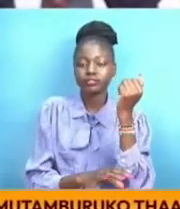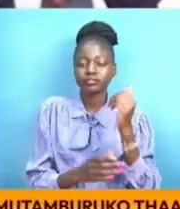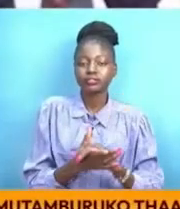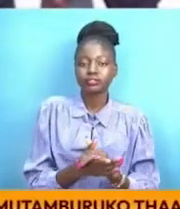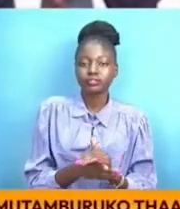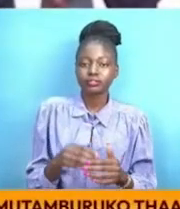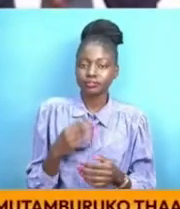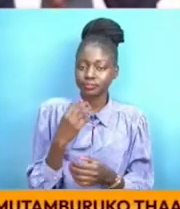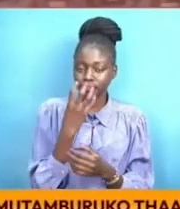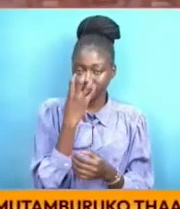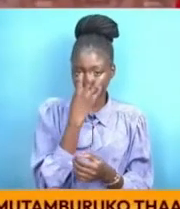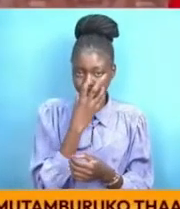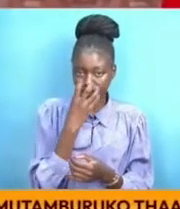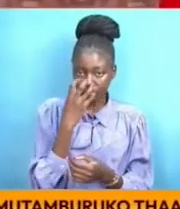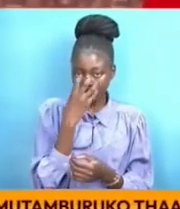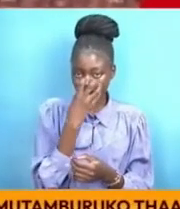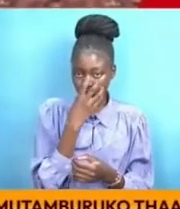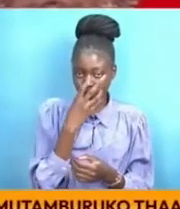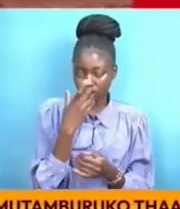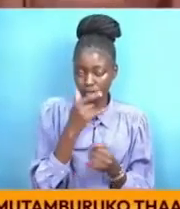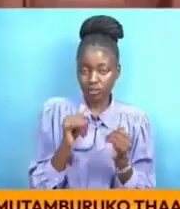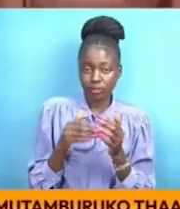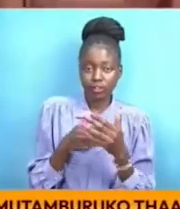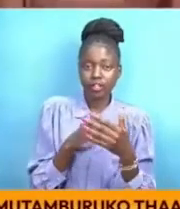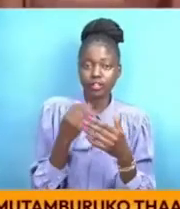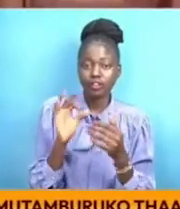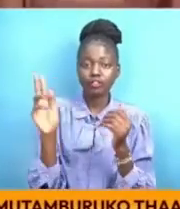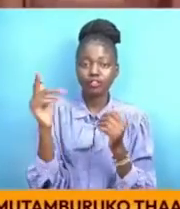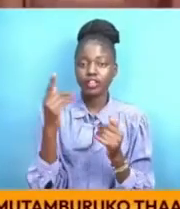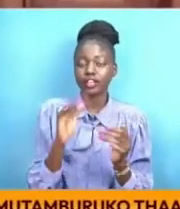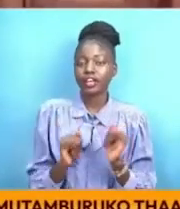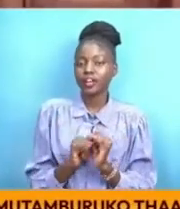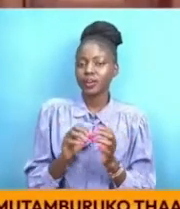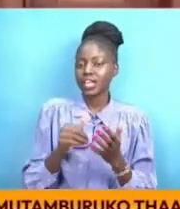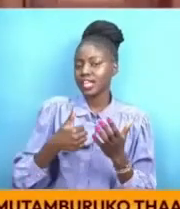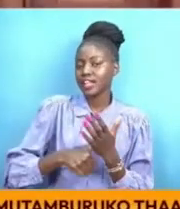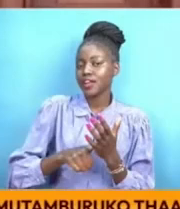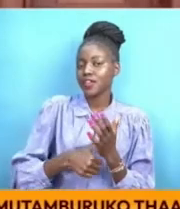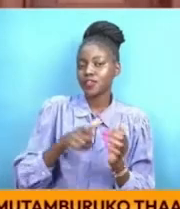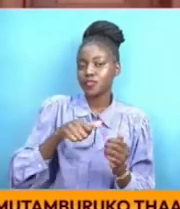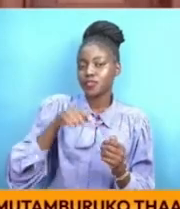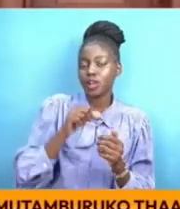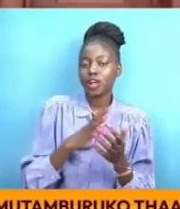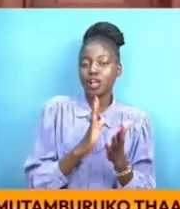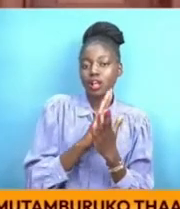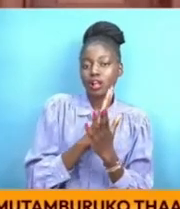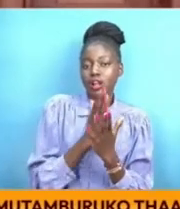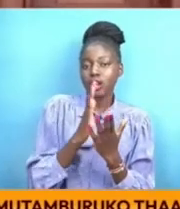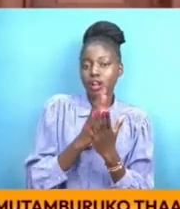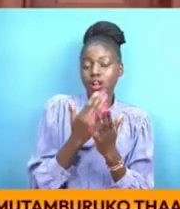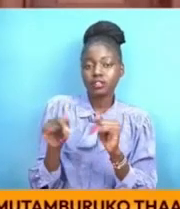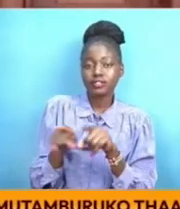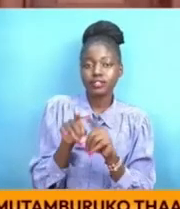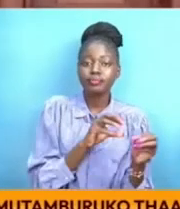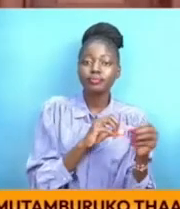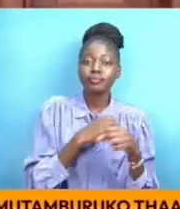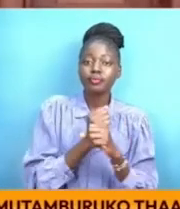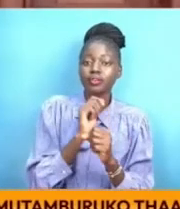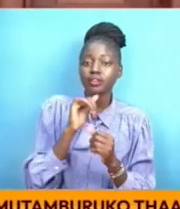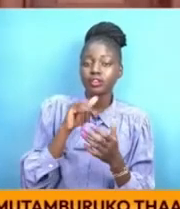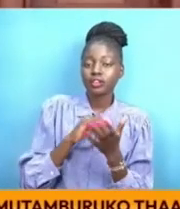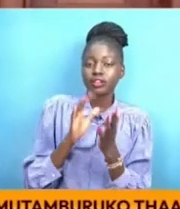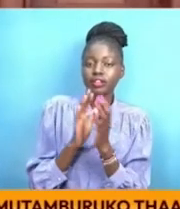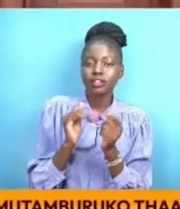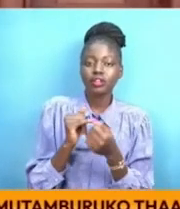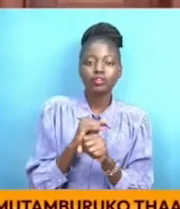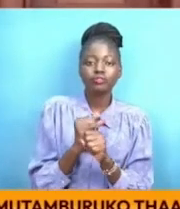Mutongoria wa Florida dagitari William Ruto ni ekirite kirore watho wa ugai makiria na kutua watho uria uri